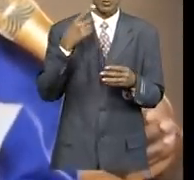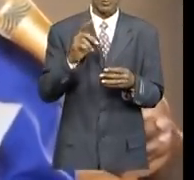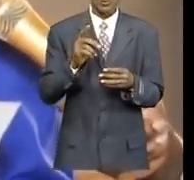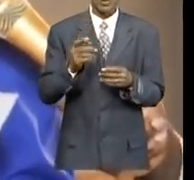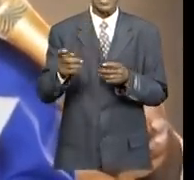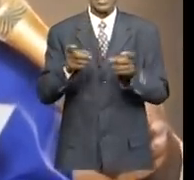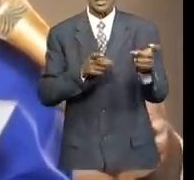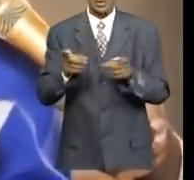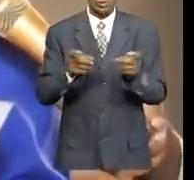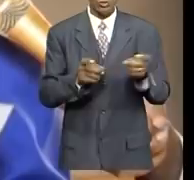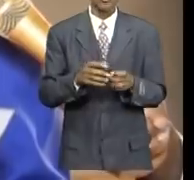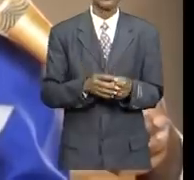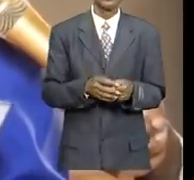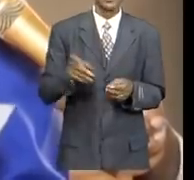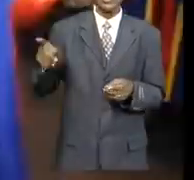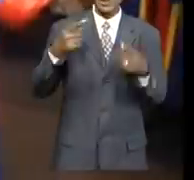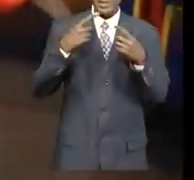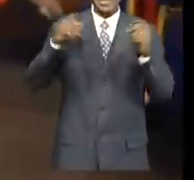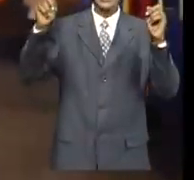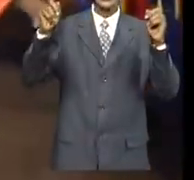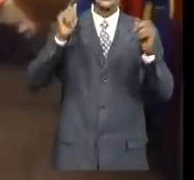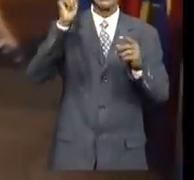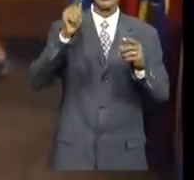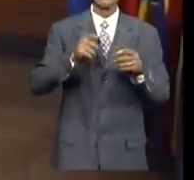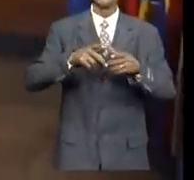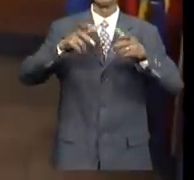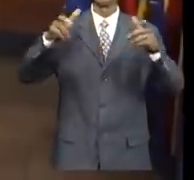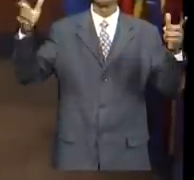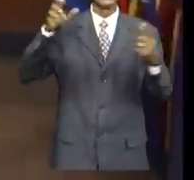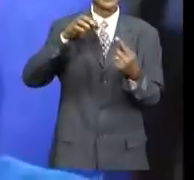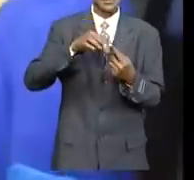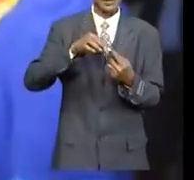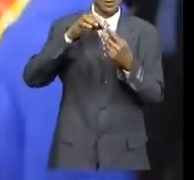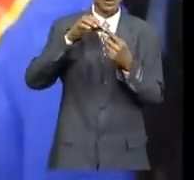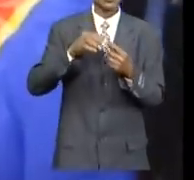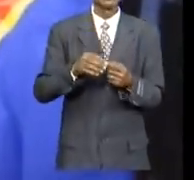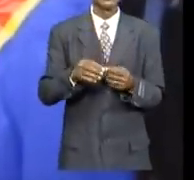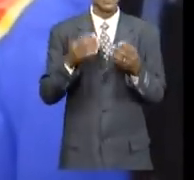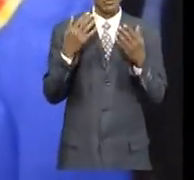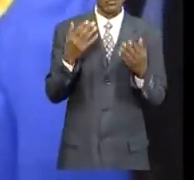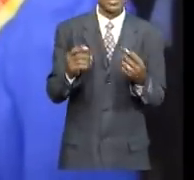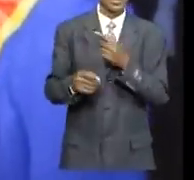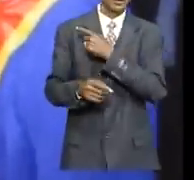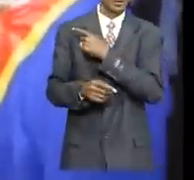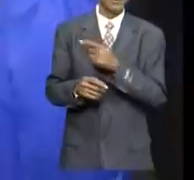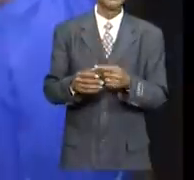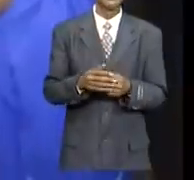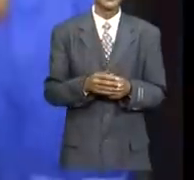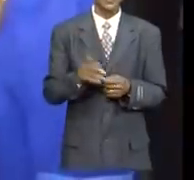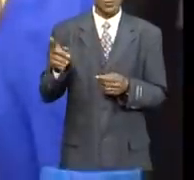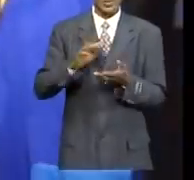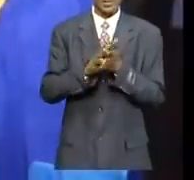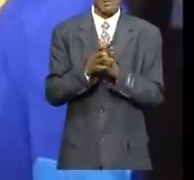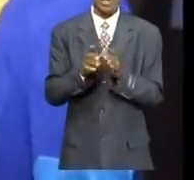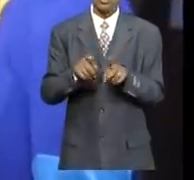mention grande distinction. Cette étude doctorale étant une première du genre, apporte une contribution,